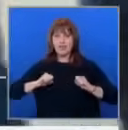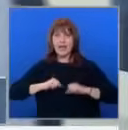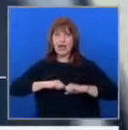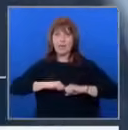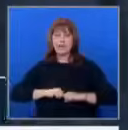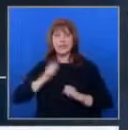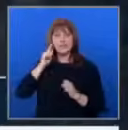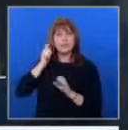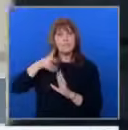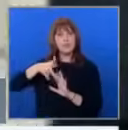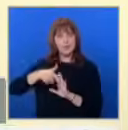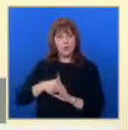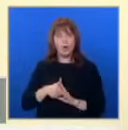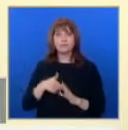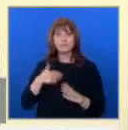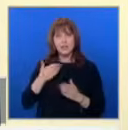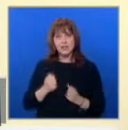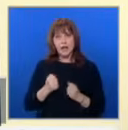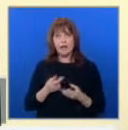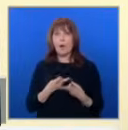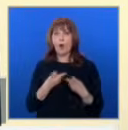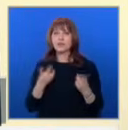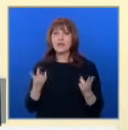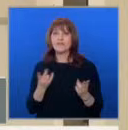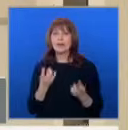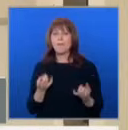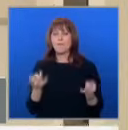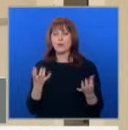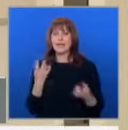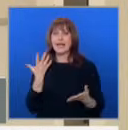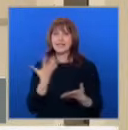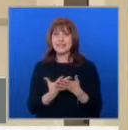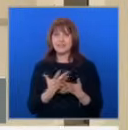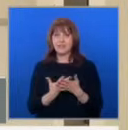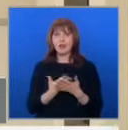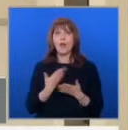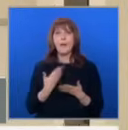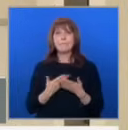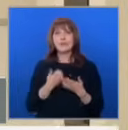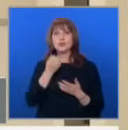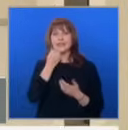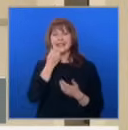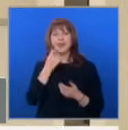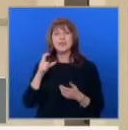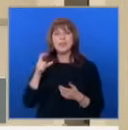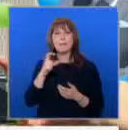за психолог. Скоро предстои откриването на новия и модерен затвор без решетки край Дупнишкото село Самураново.